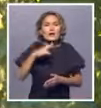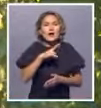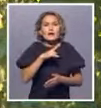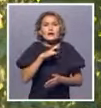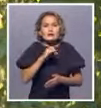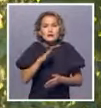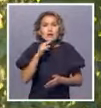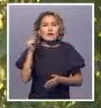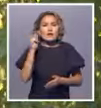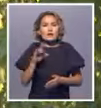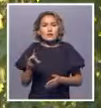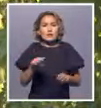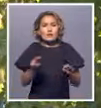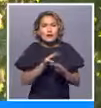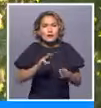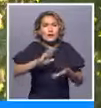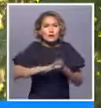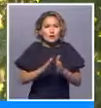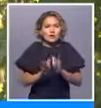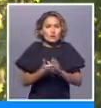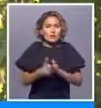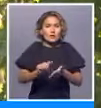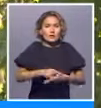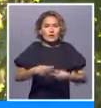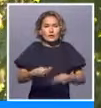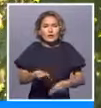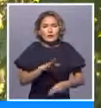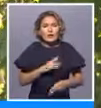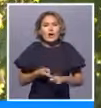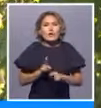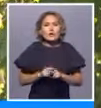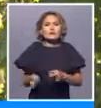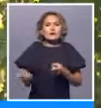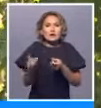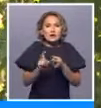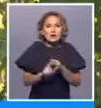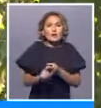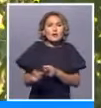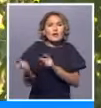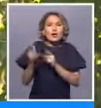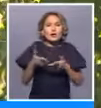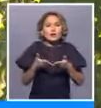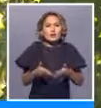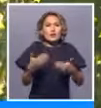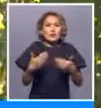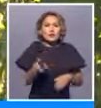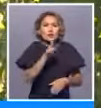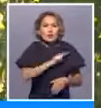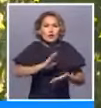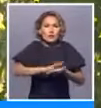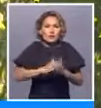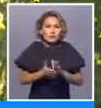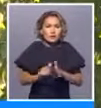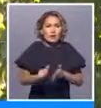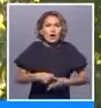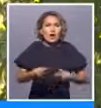шығыс қақпасы арнайы экономикалық аймағын дамыту, логистикалық инфрақұрылым қалыптастыру, индустриалды паркын дамыту жөнінде келісімге қол